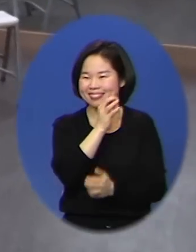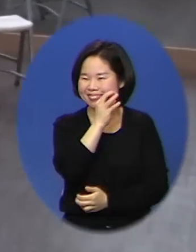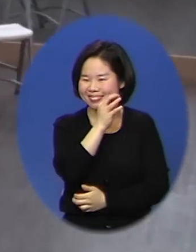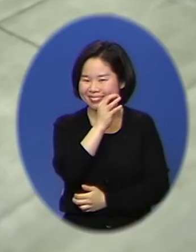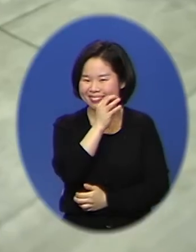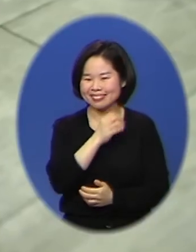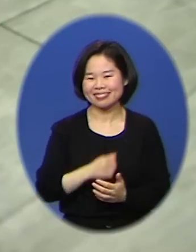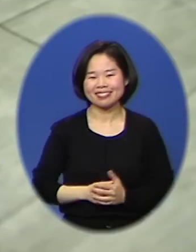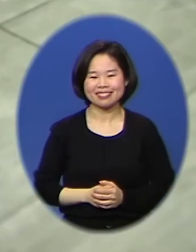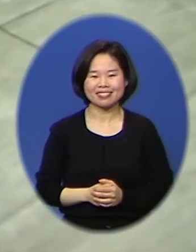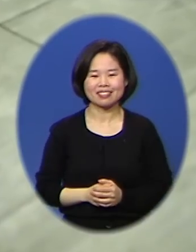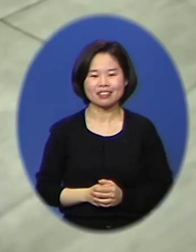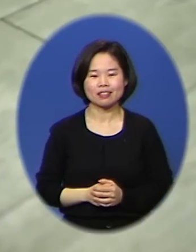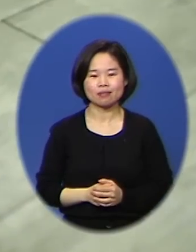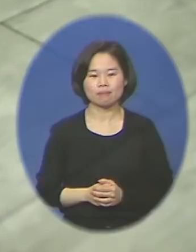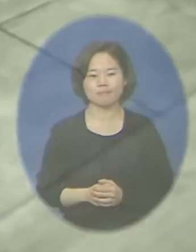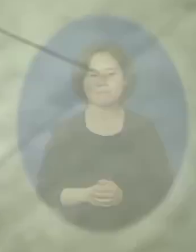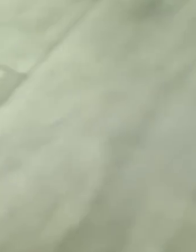씨.